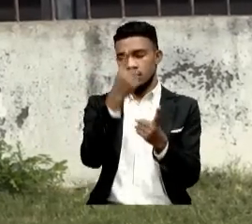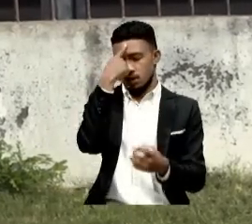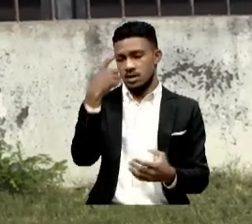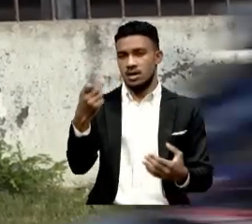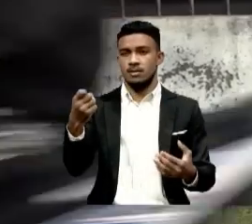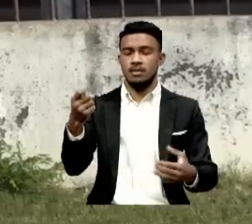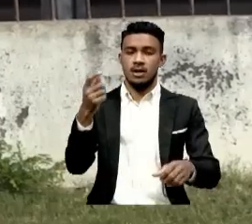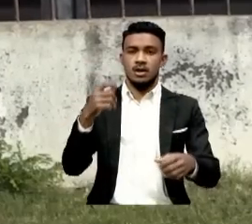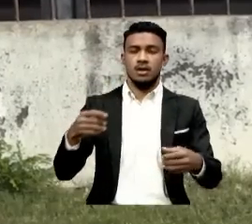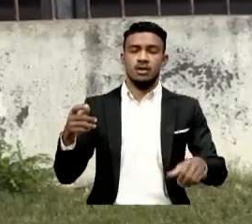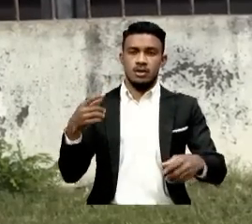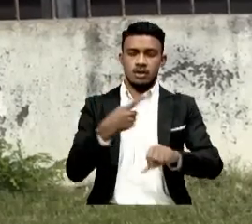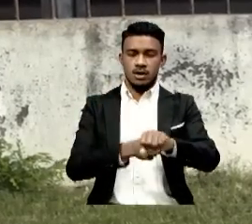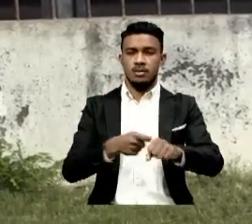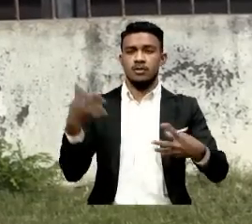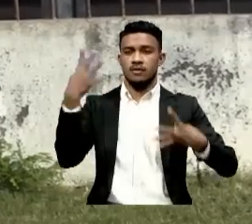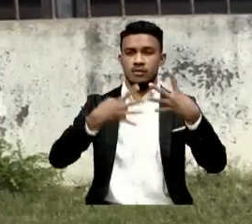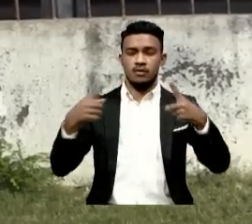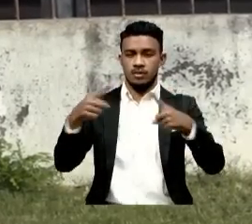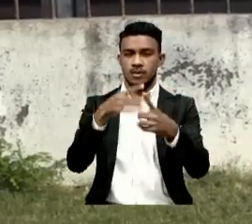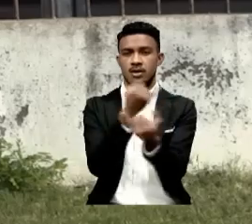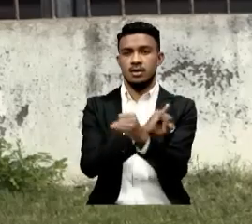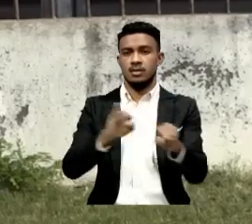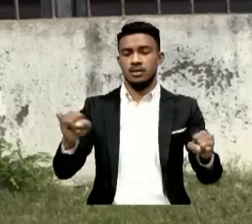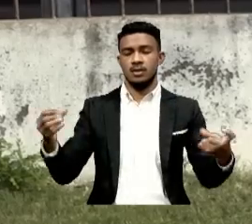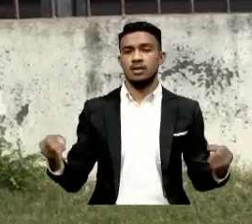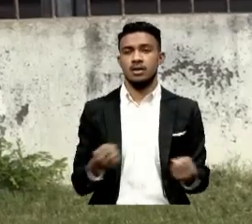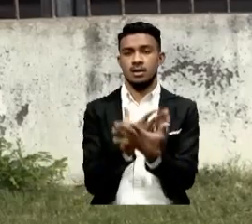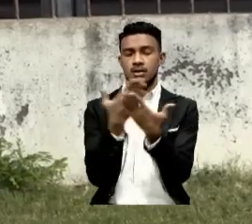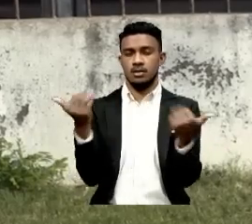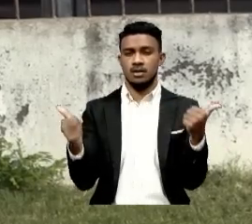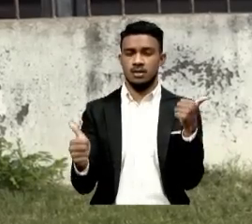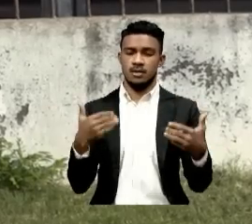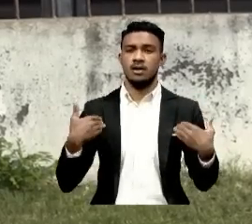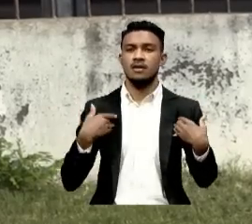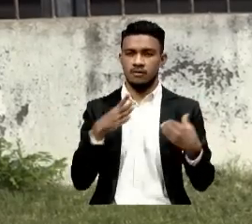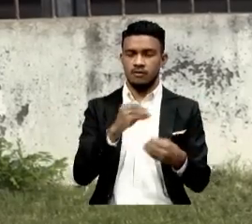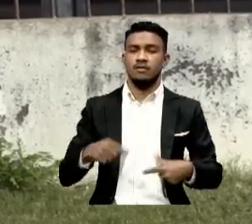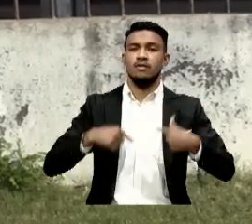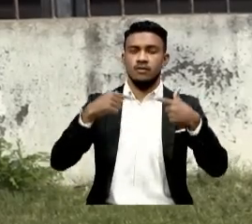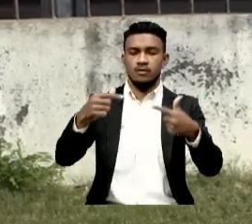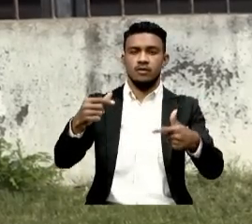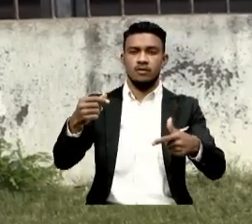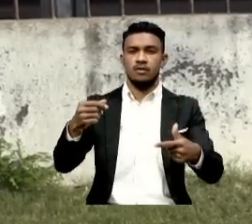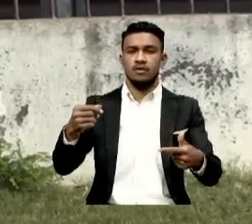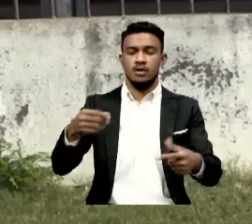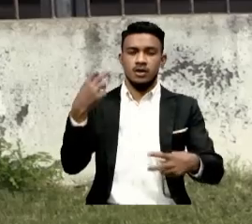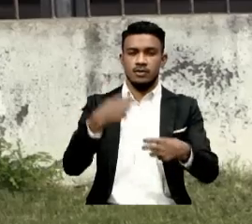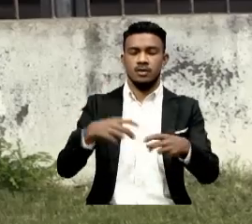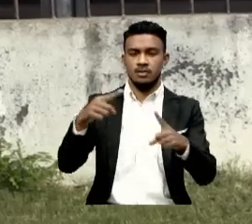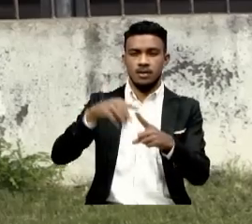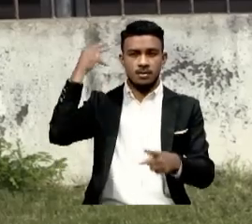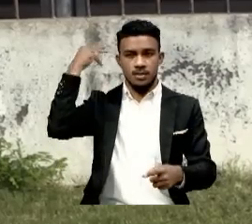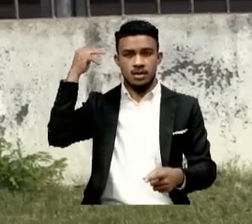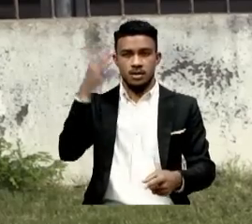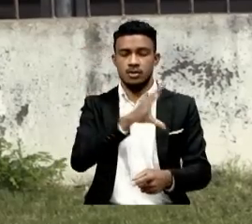husi funu ba ukun rasikan. Trauma nebe iha bele mos fu impactu ba ita emane mentalidade no prejudika